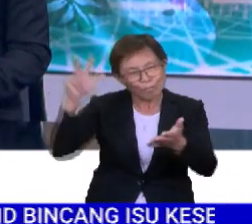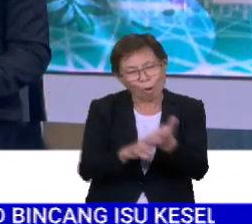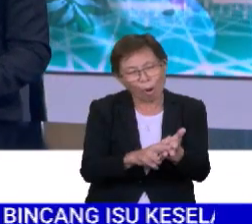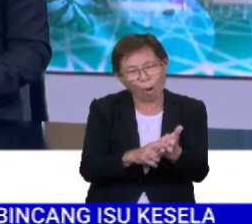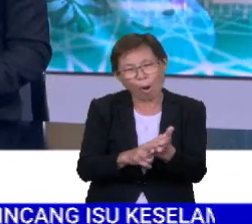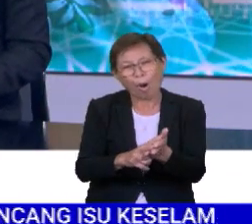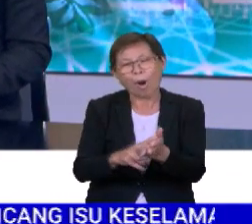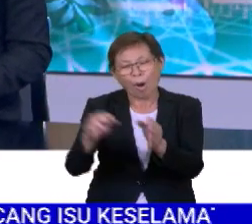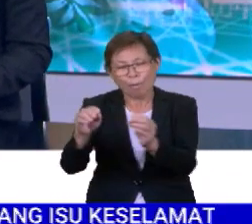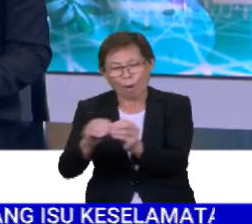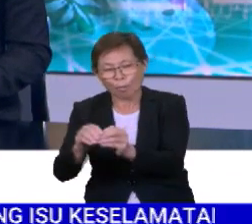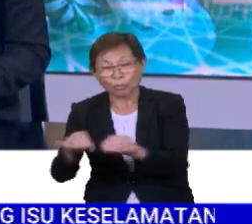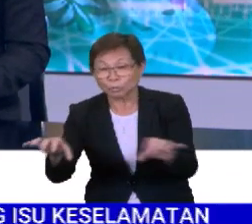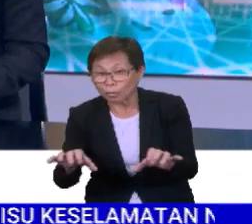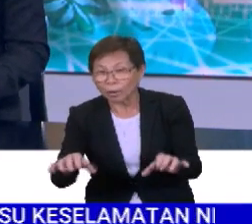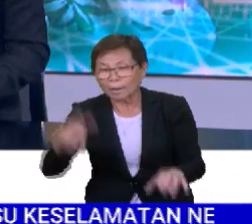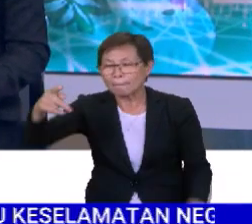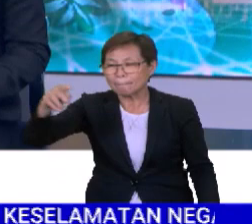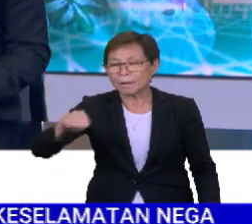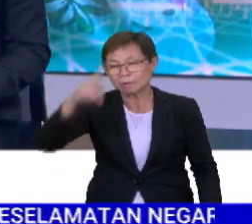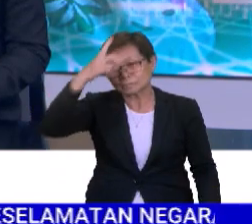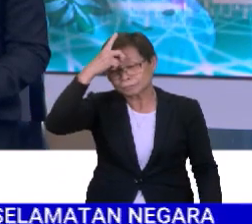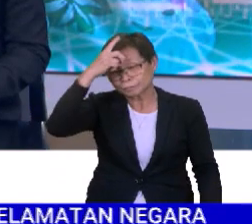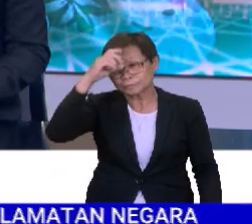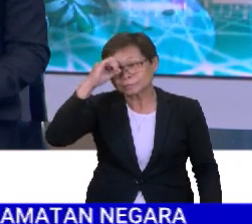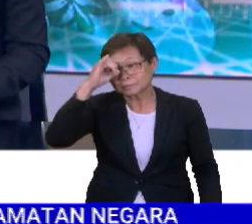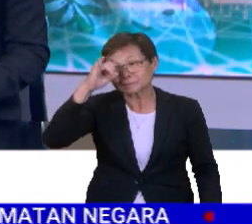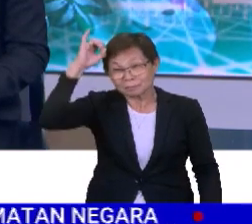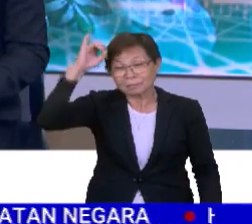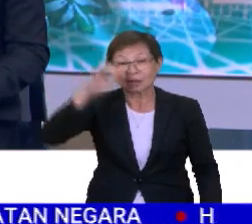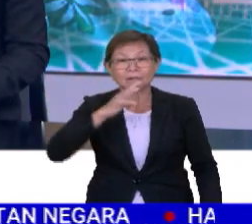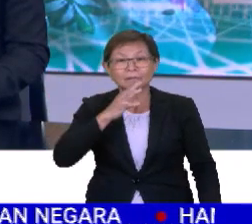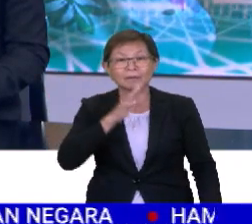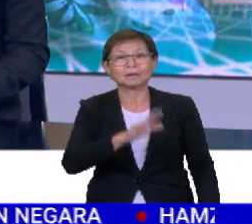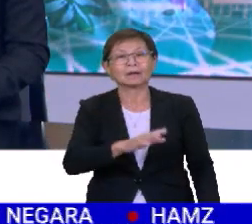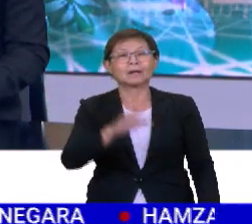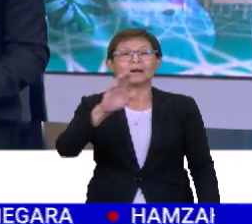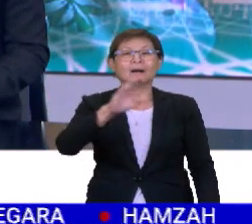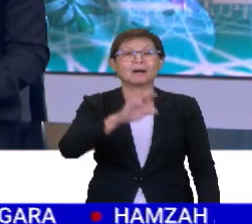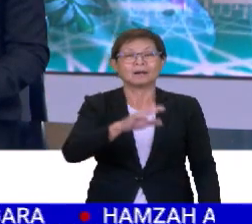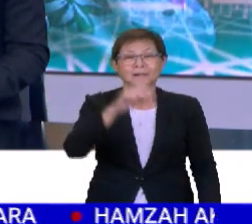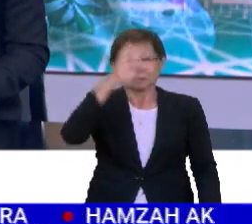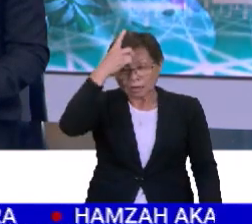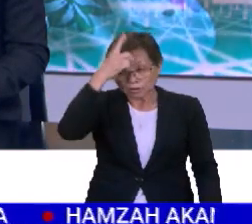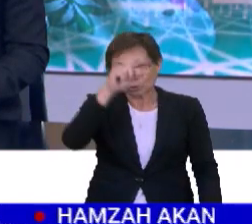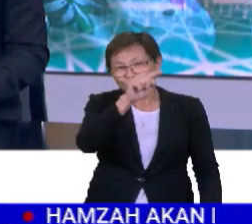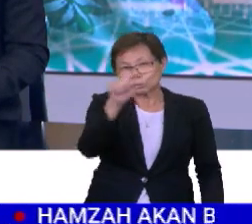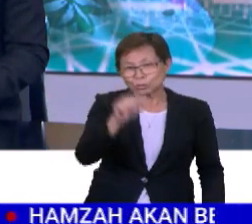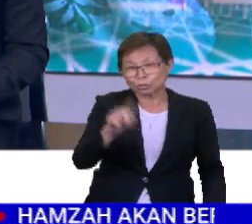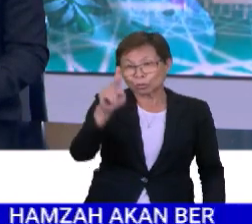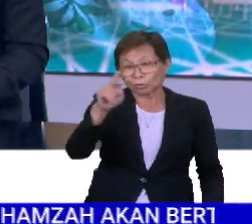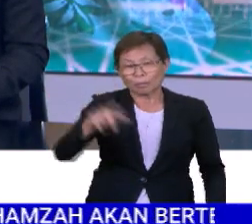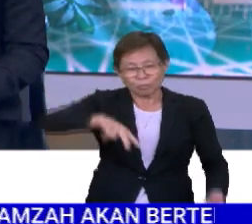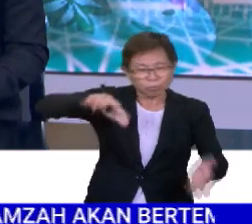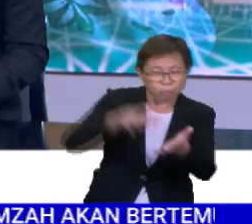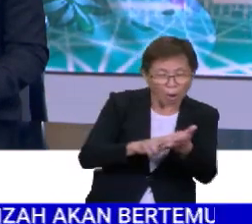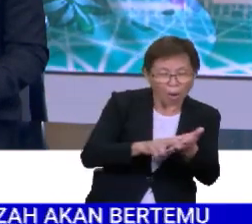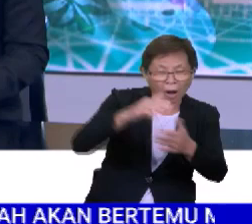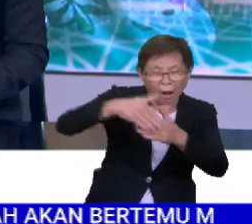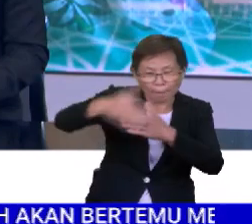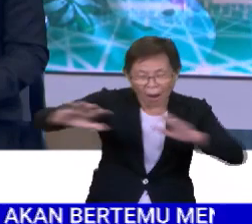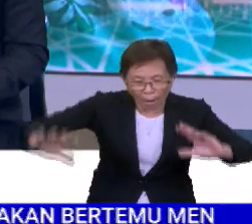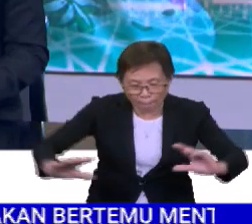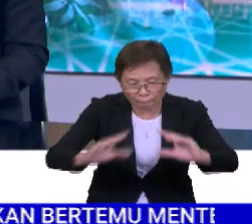lanjut dibuat. Perdana Menteri Datuk Seri Ismail Sabri berkata kedudukan Ahli Parlimen Ampang itu akan diputuskan selepas